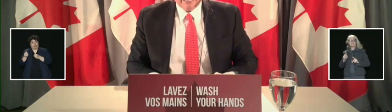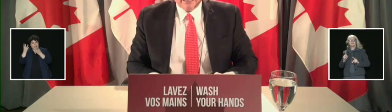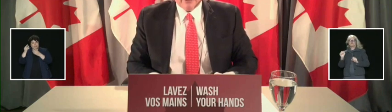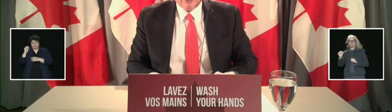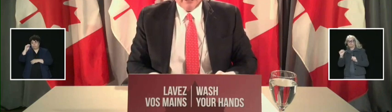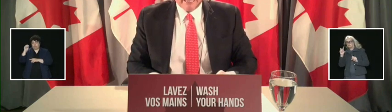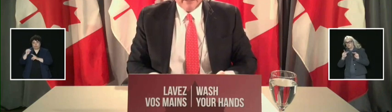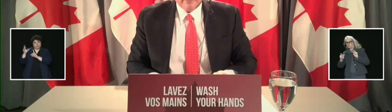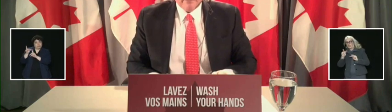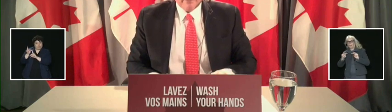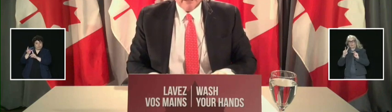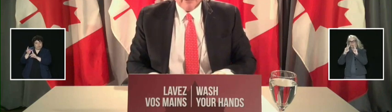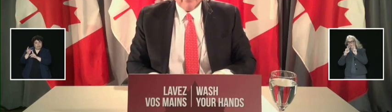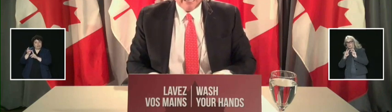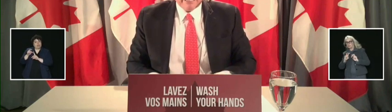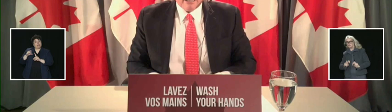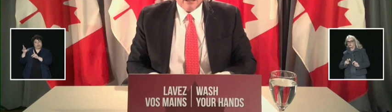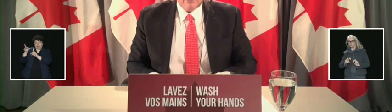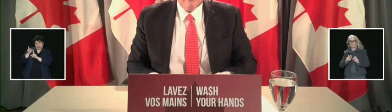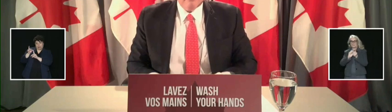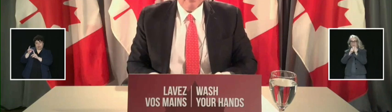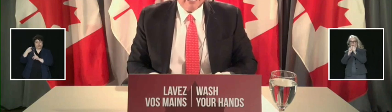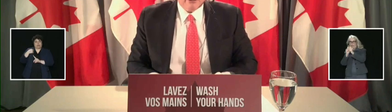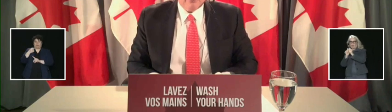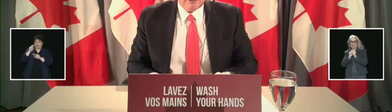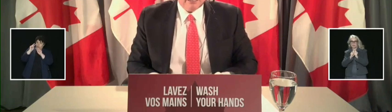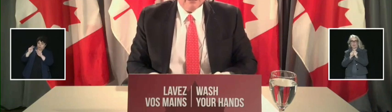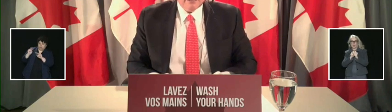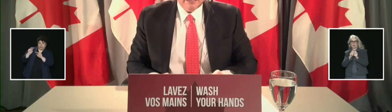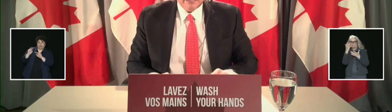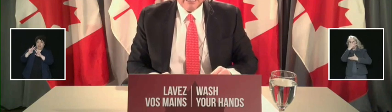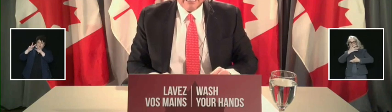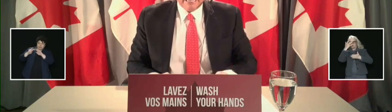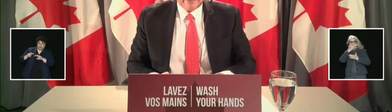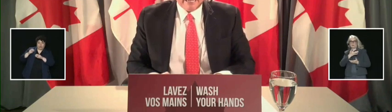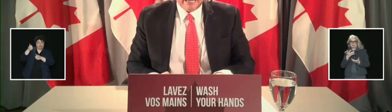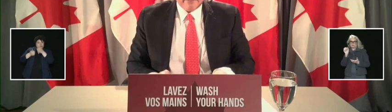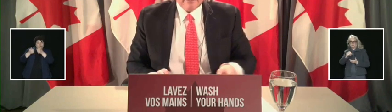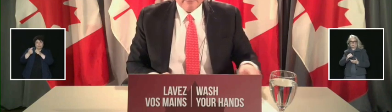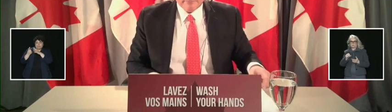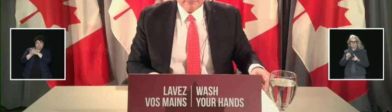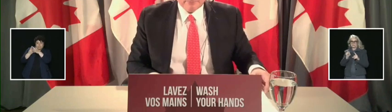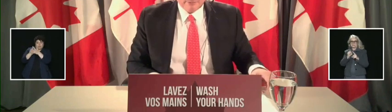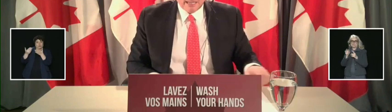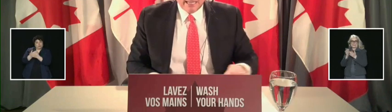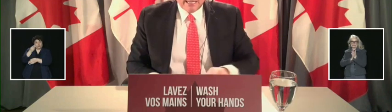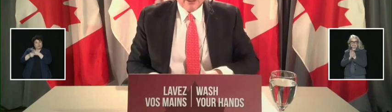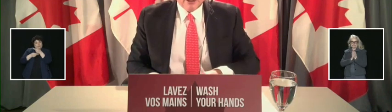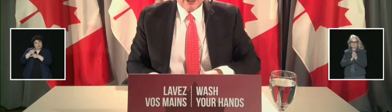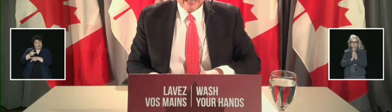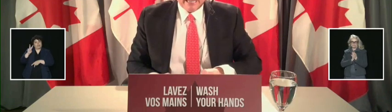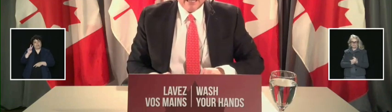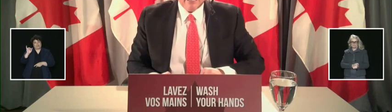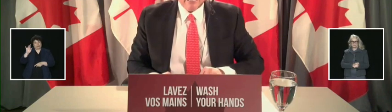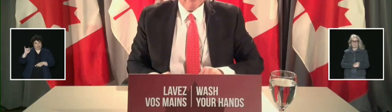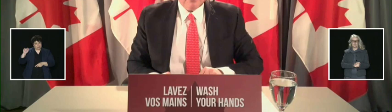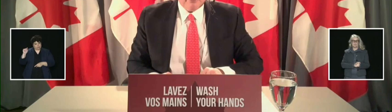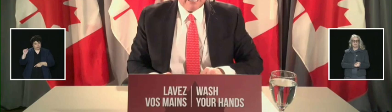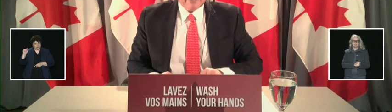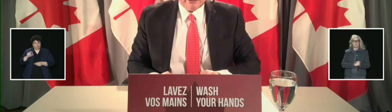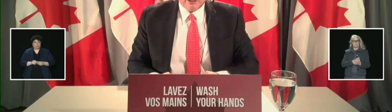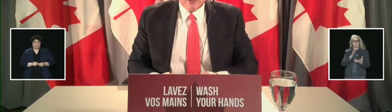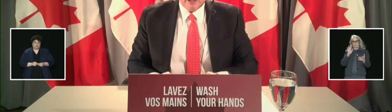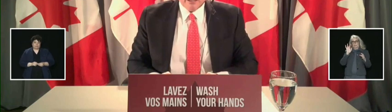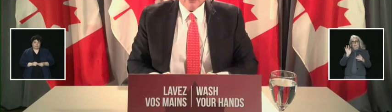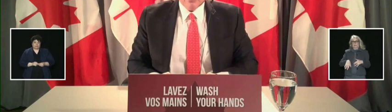et d'étudier les variants préoccupants et d'intérêts. Étant donné la